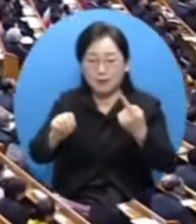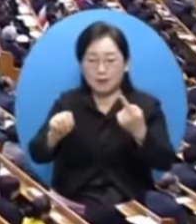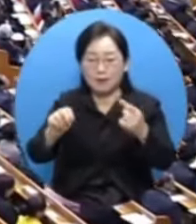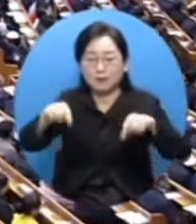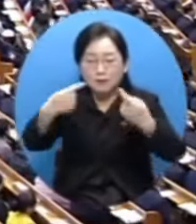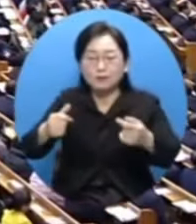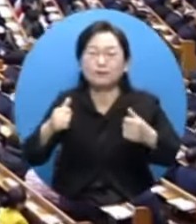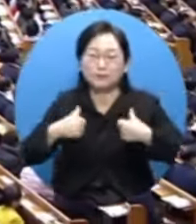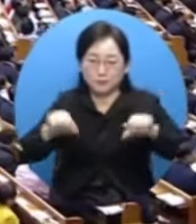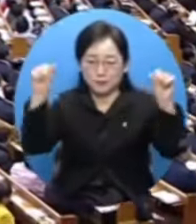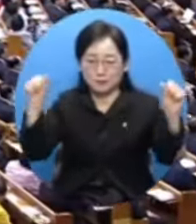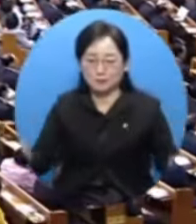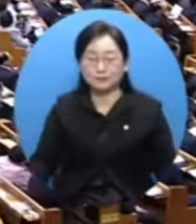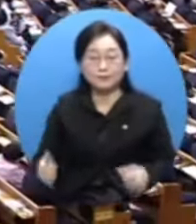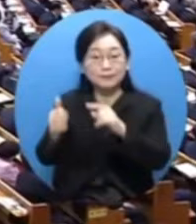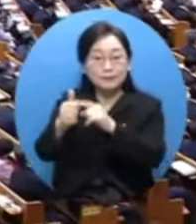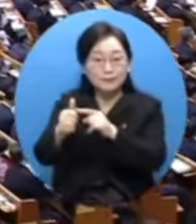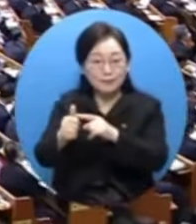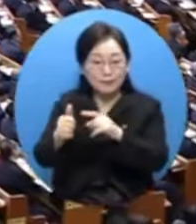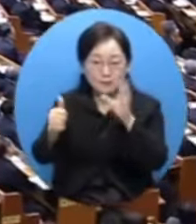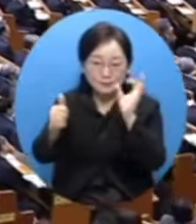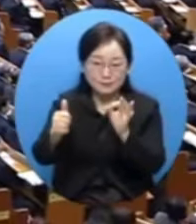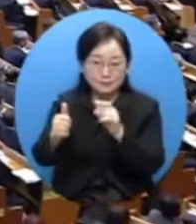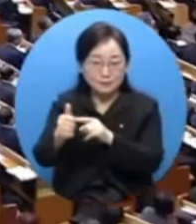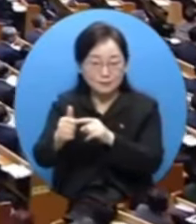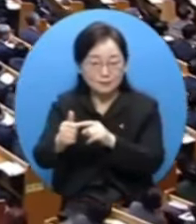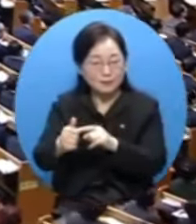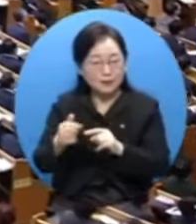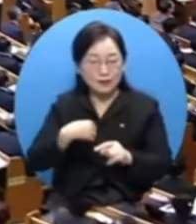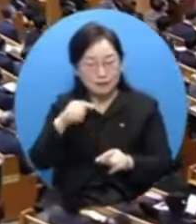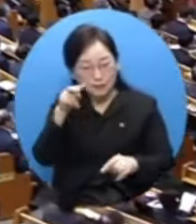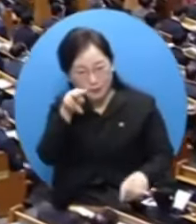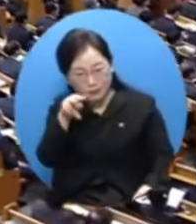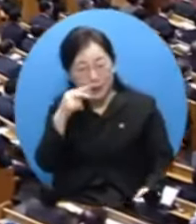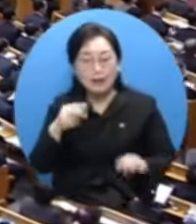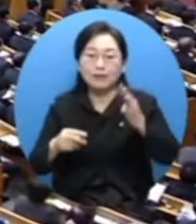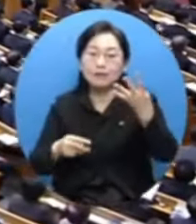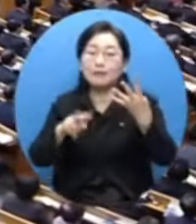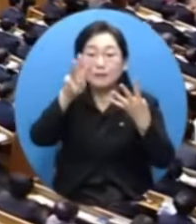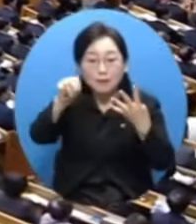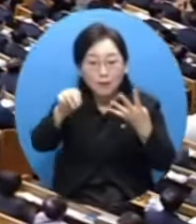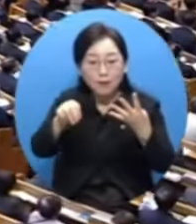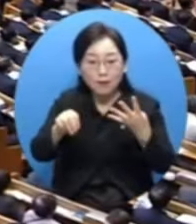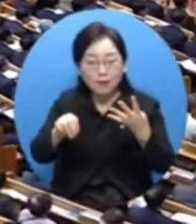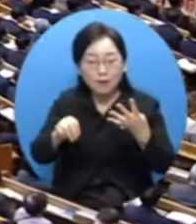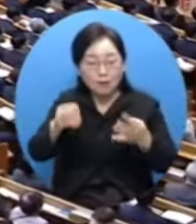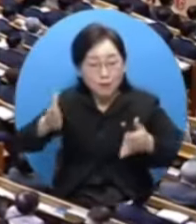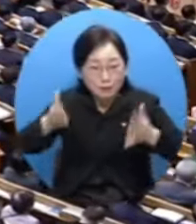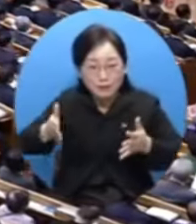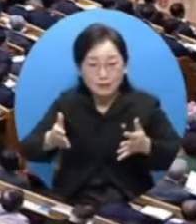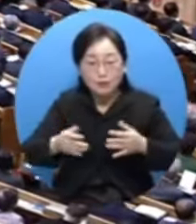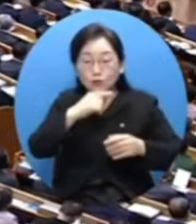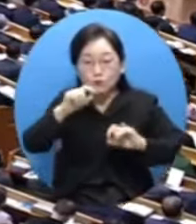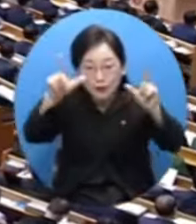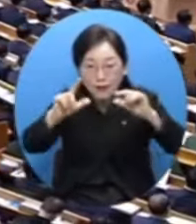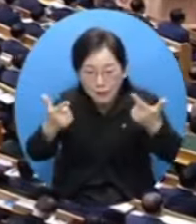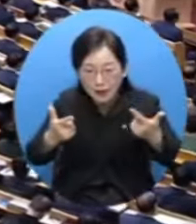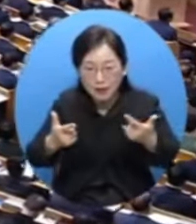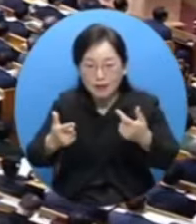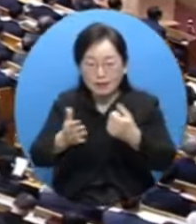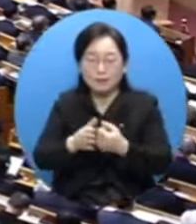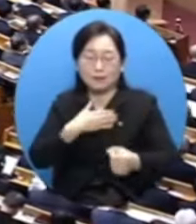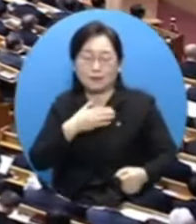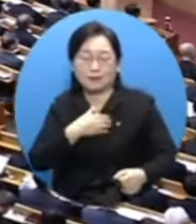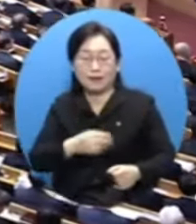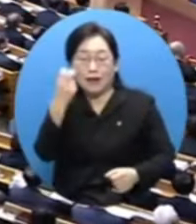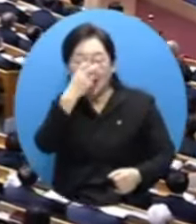됐는데 에릭은 가만 보니까 400m 경기가 주일 아닌 다른 날 열리는 것을 발견하게 되고 감독에게 찾아갔습니다.